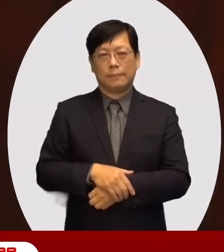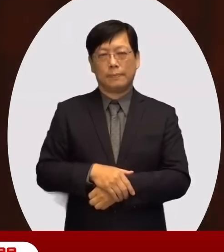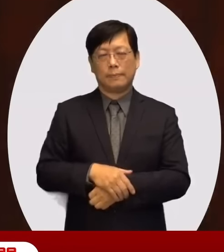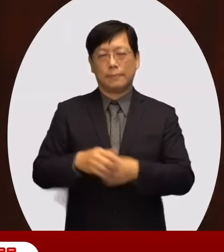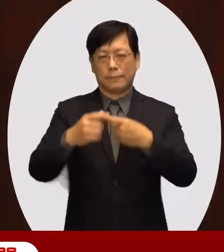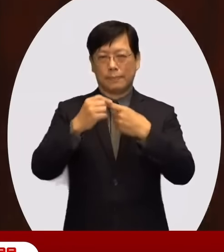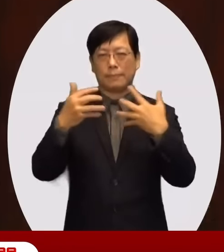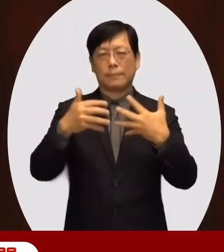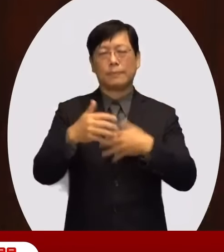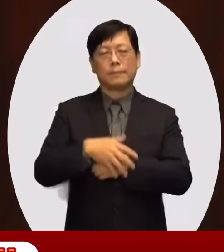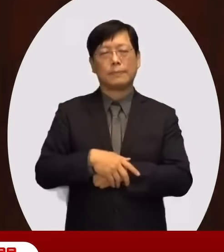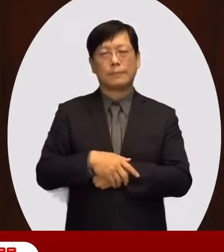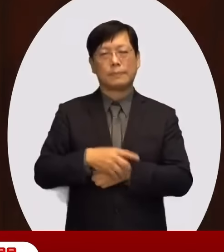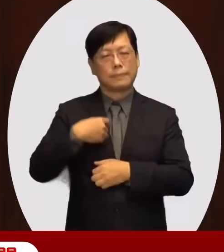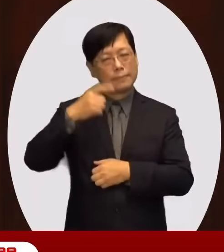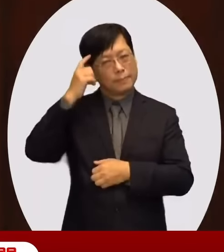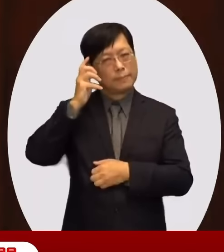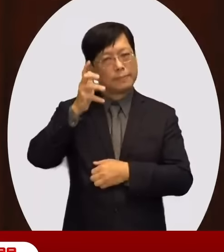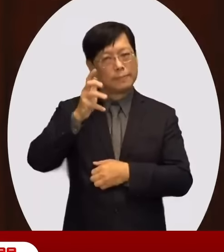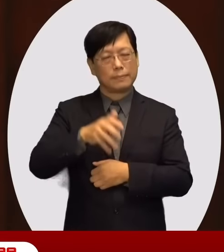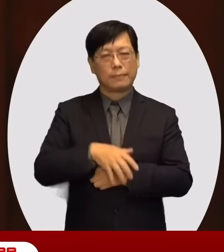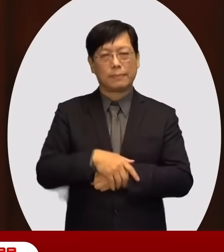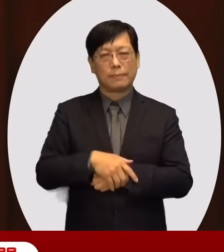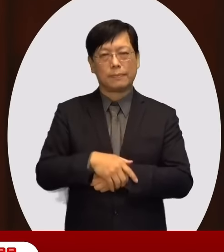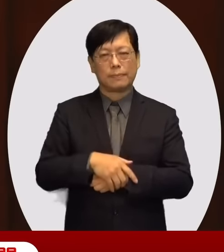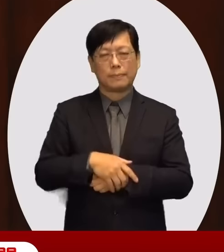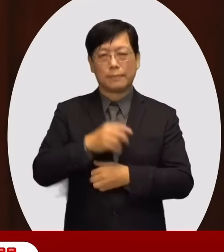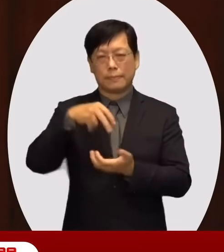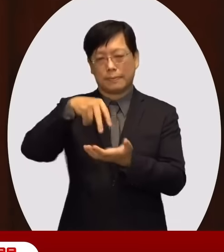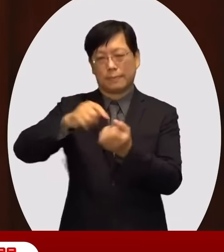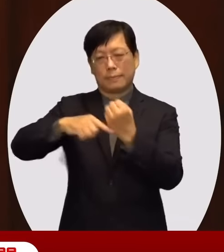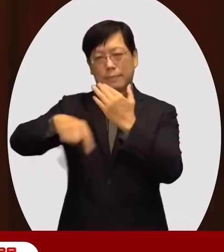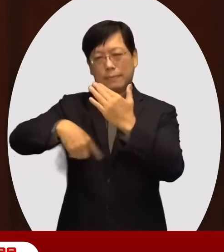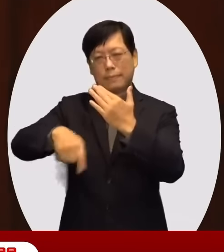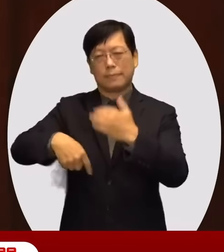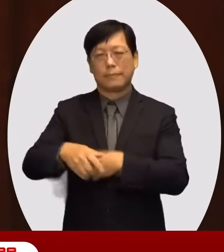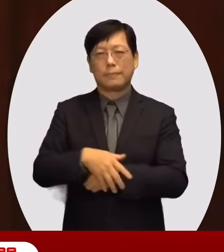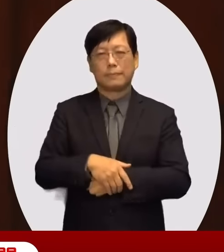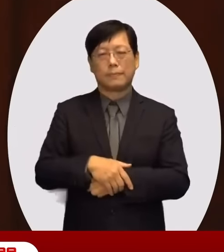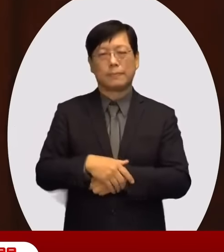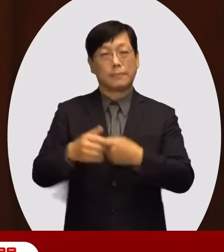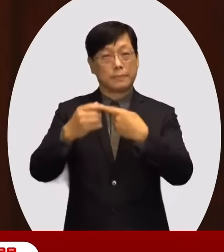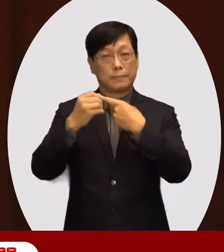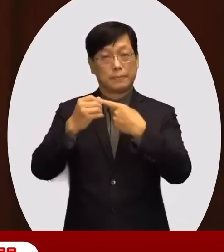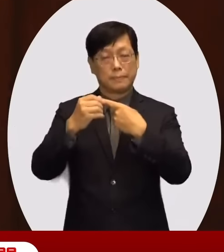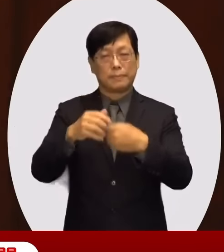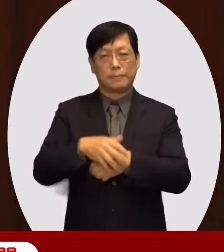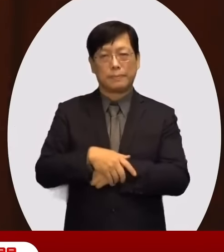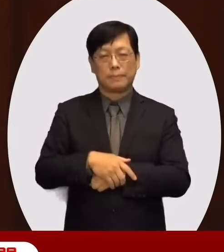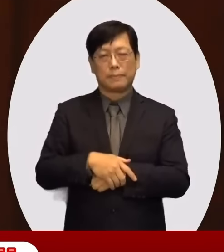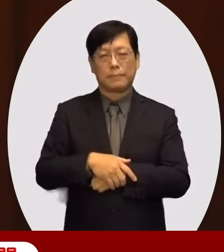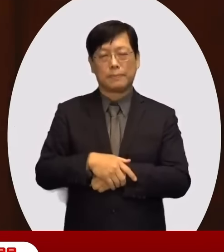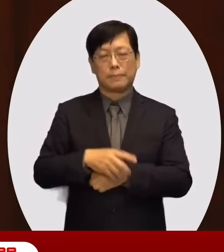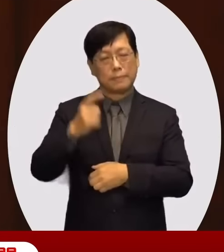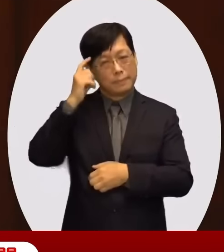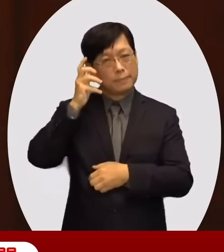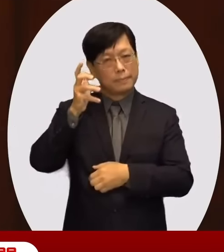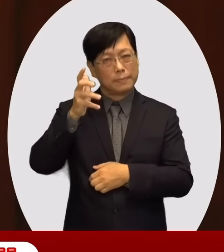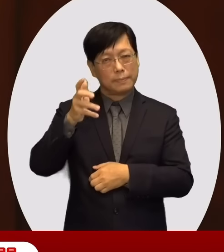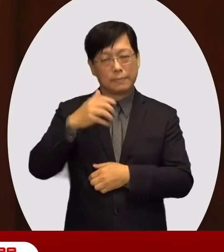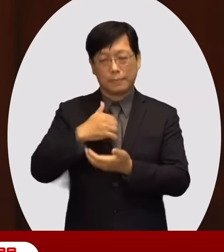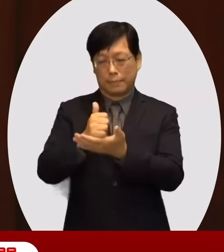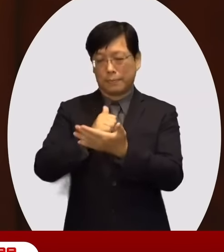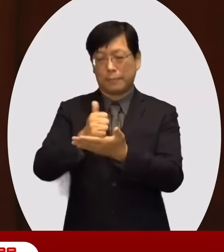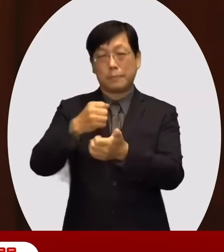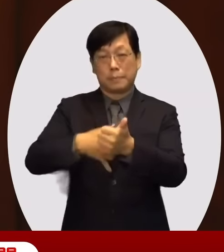第一个问题，我有些问题想要请教关系机关立法院这边哈。第一个问题，我想可能请教翁